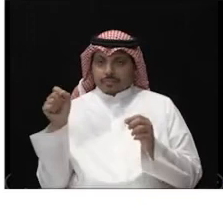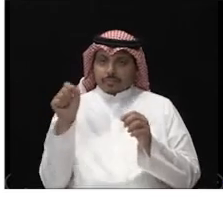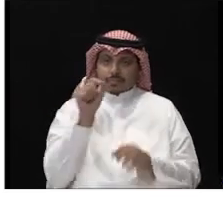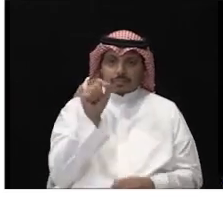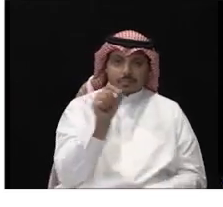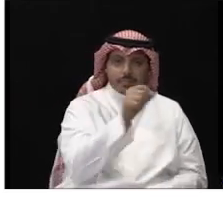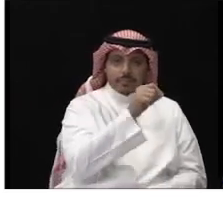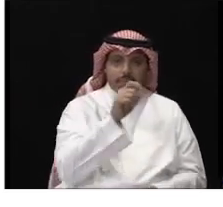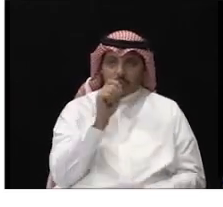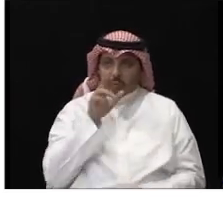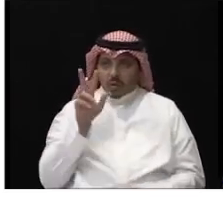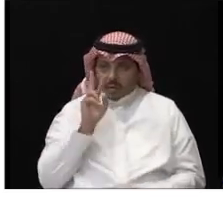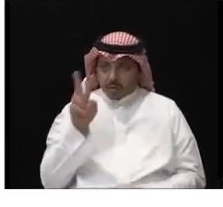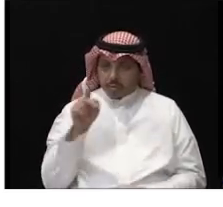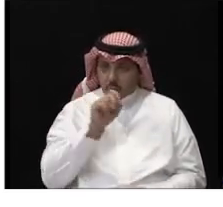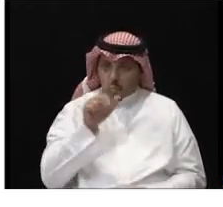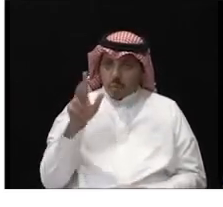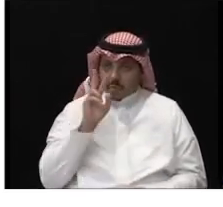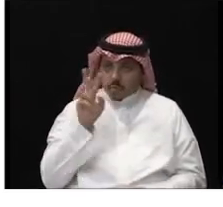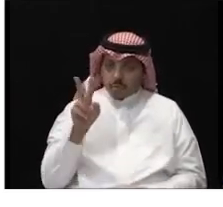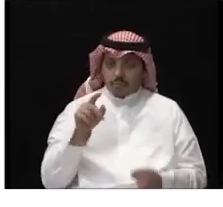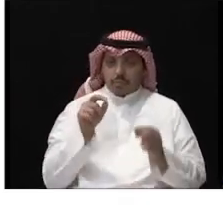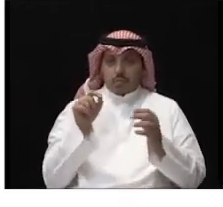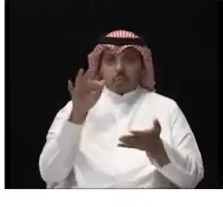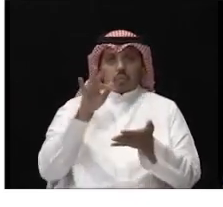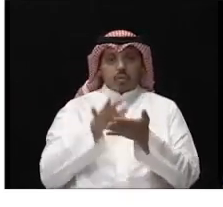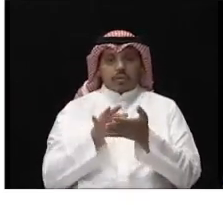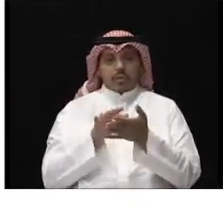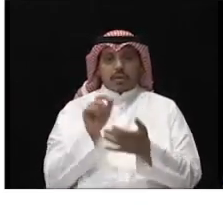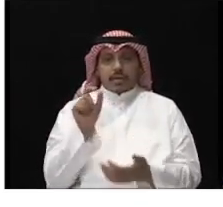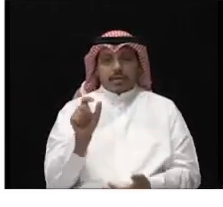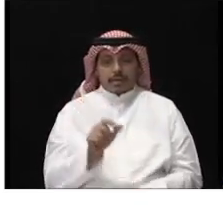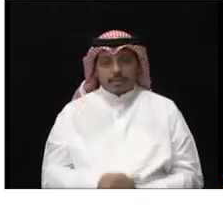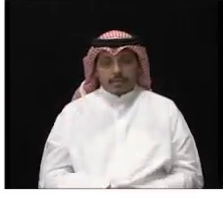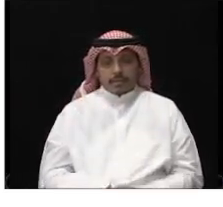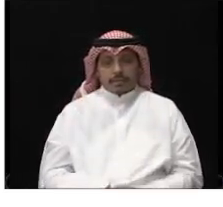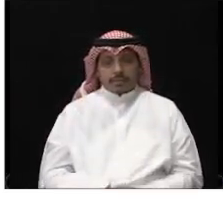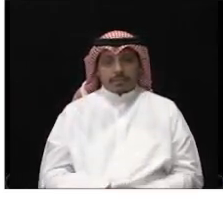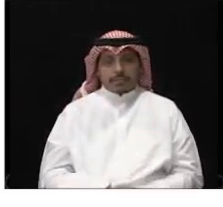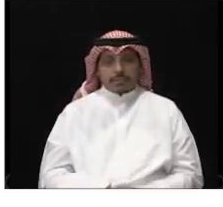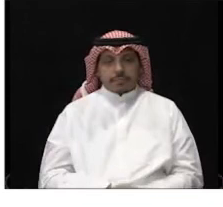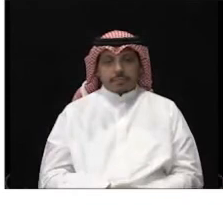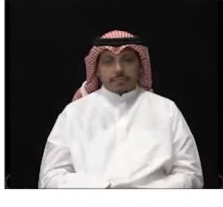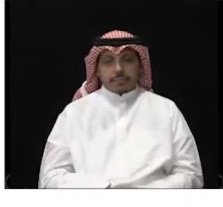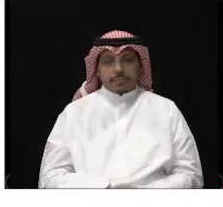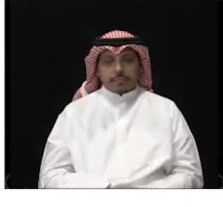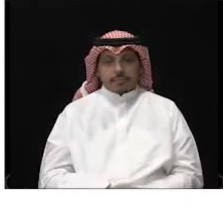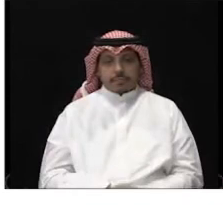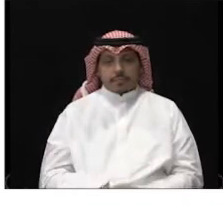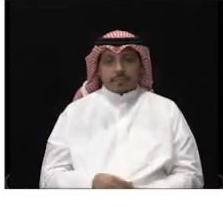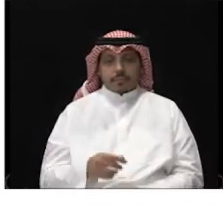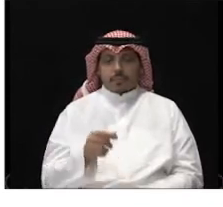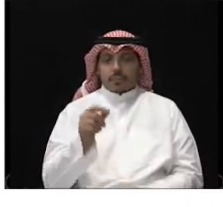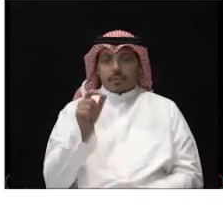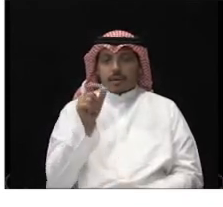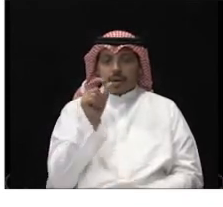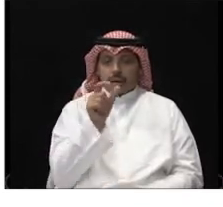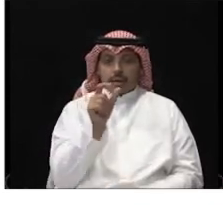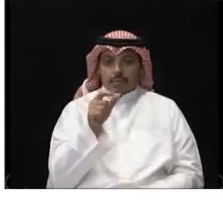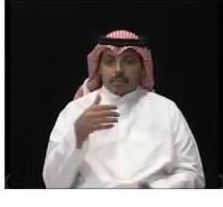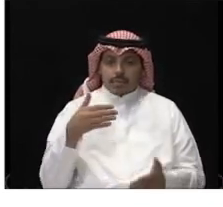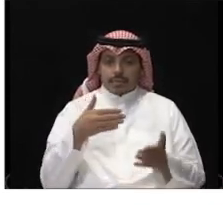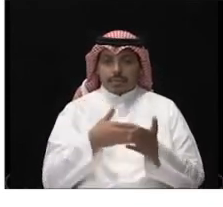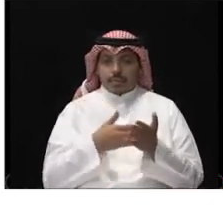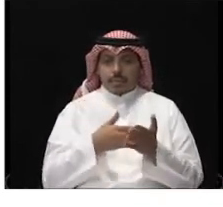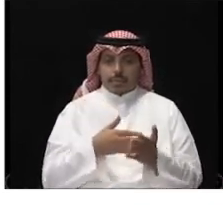تمسك الحرف الذي قبلها والحرف الذي بعدها، أحسنتم. وهنا الياء في آخر الكلمة، متصلة أم